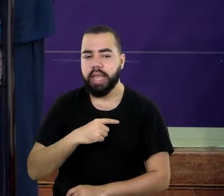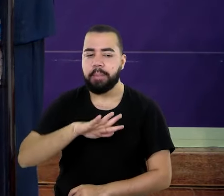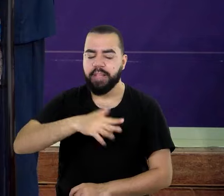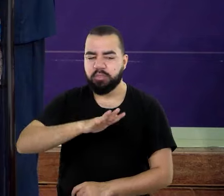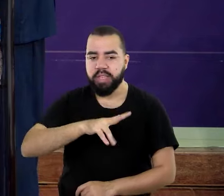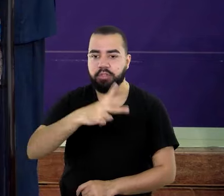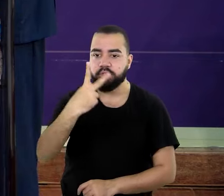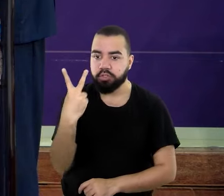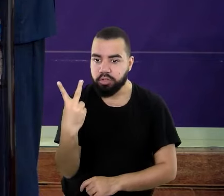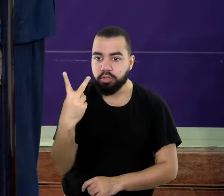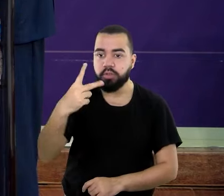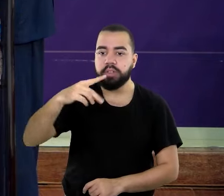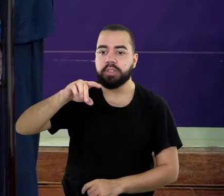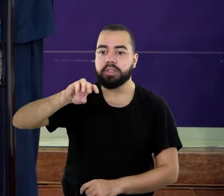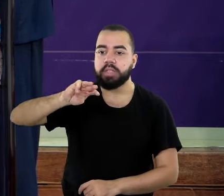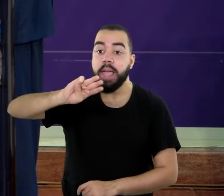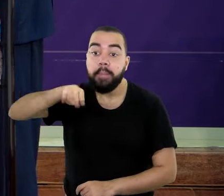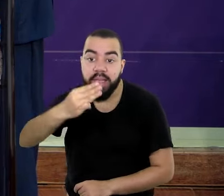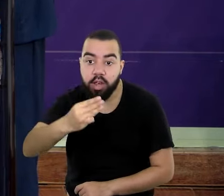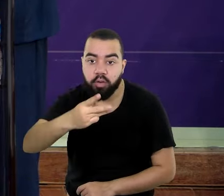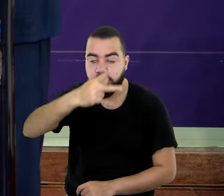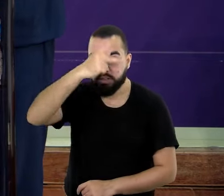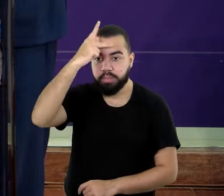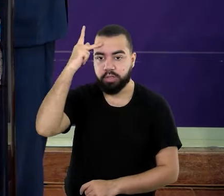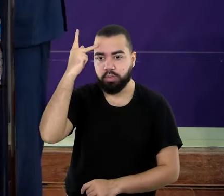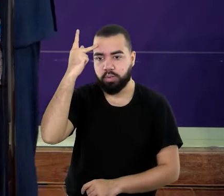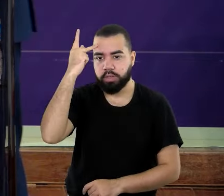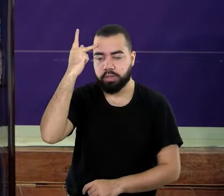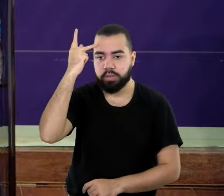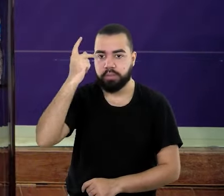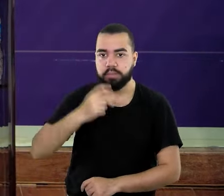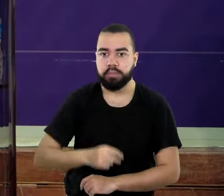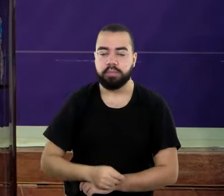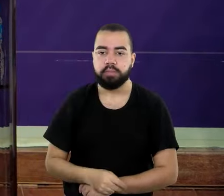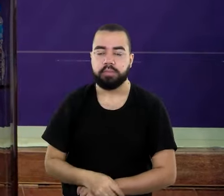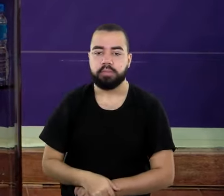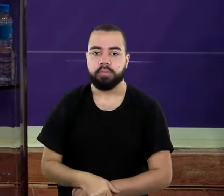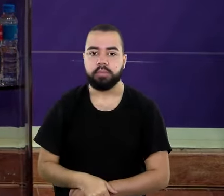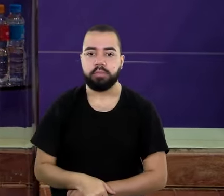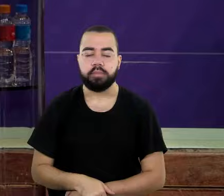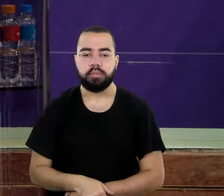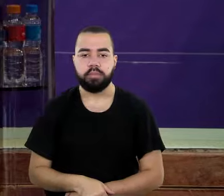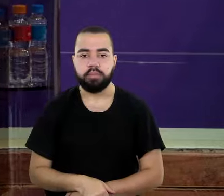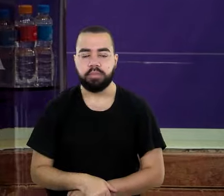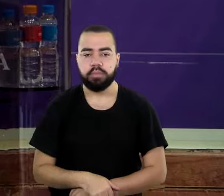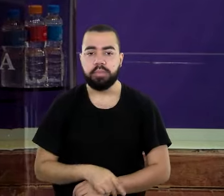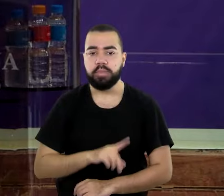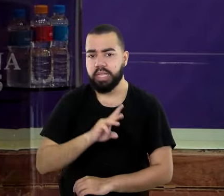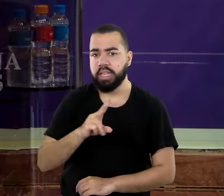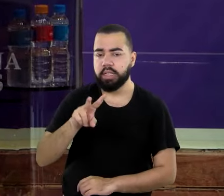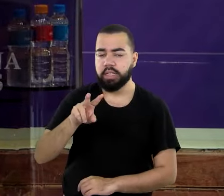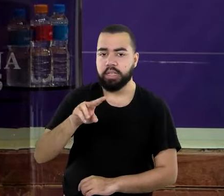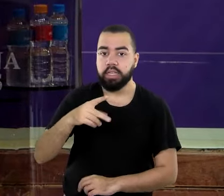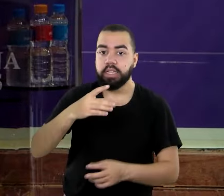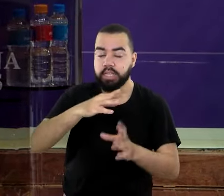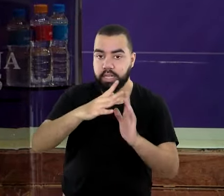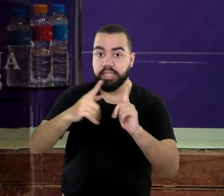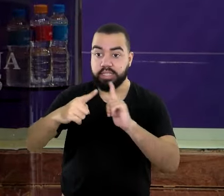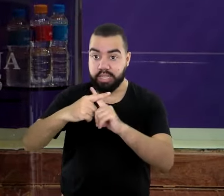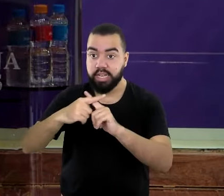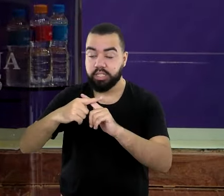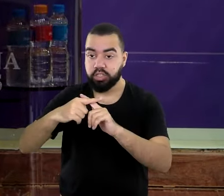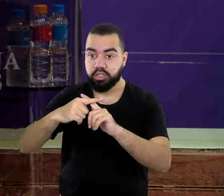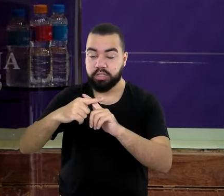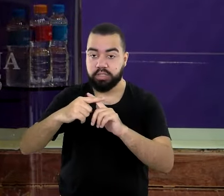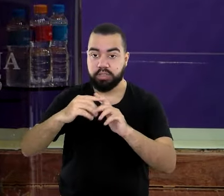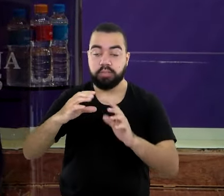2 milhões e 300 pessoas. 한국 교단에서 가장 큰 교단입니다. E dentro das denominações coreanas é uma das